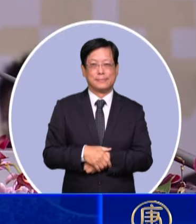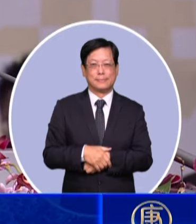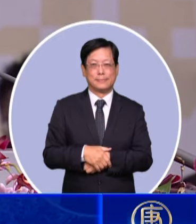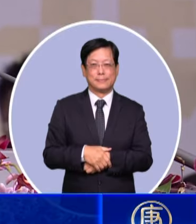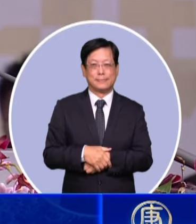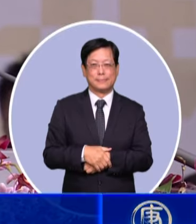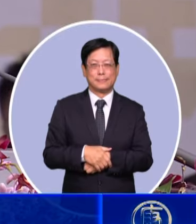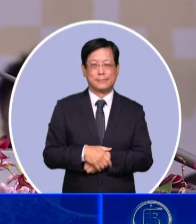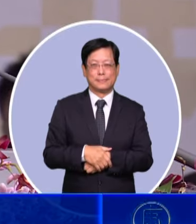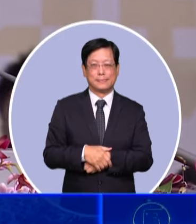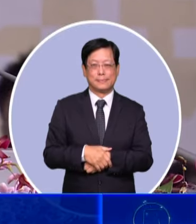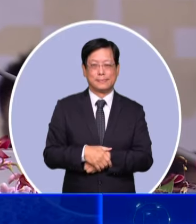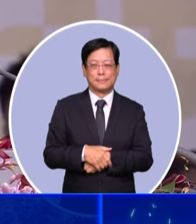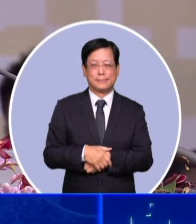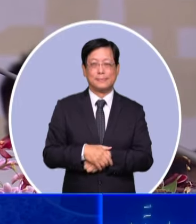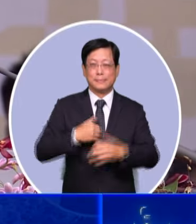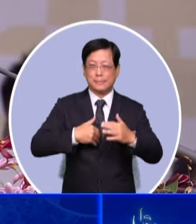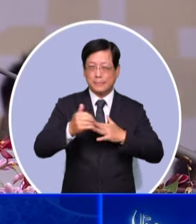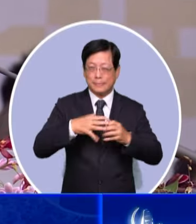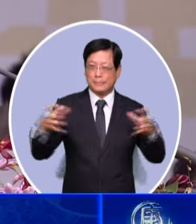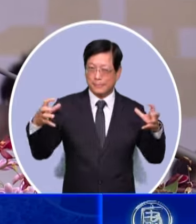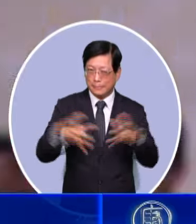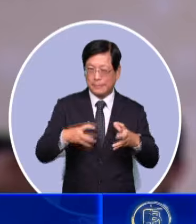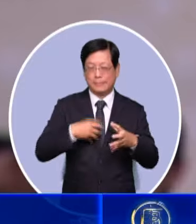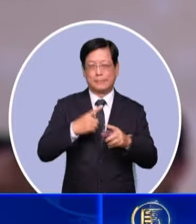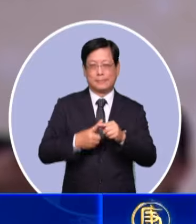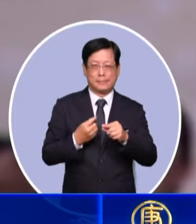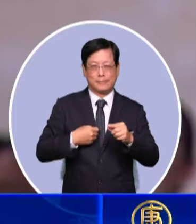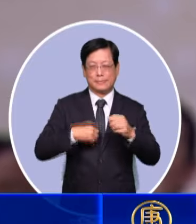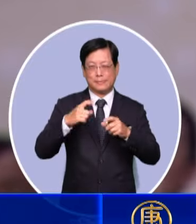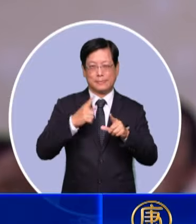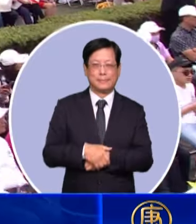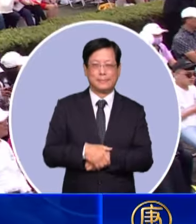不分彼此，一起加油。